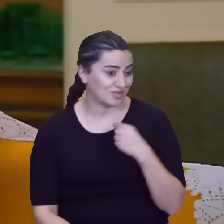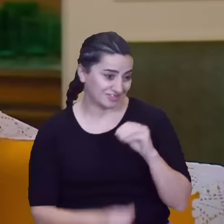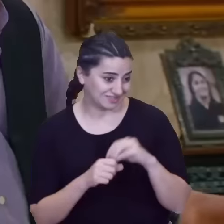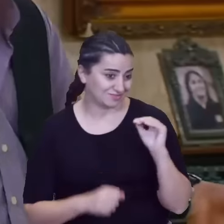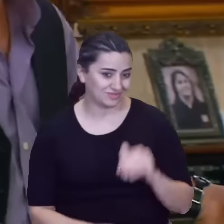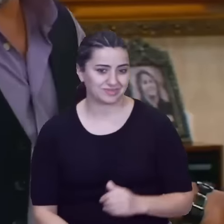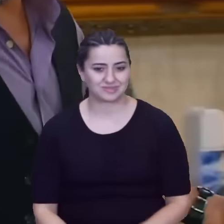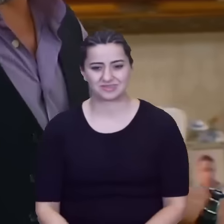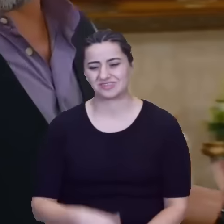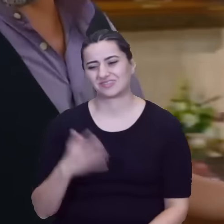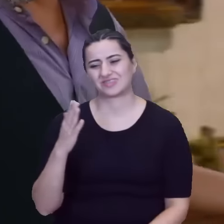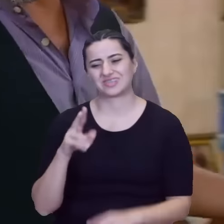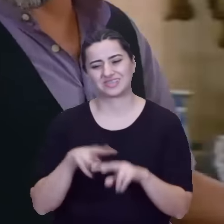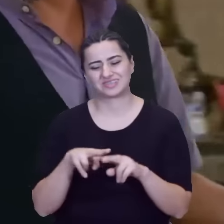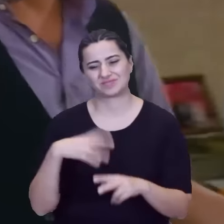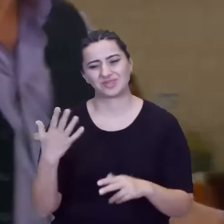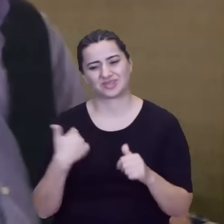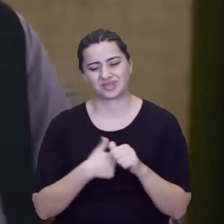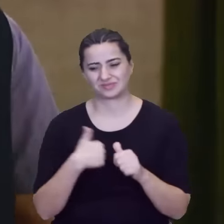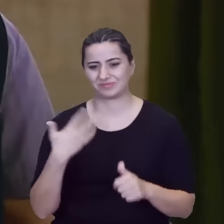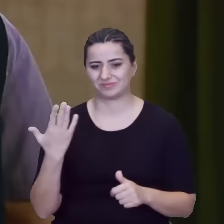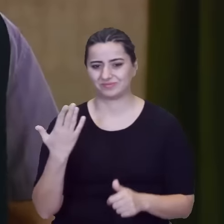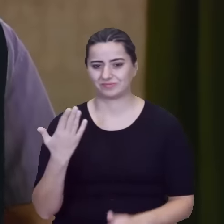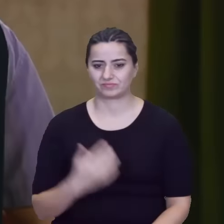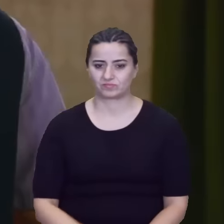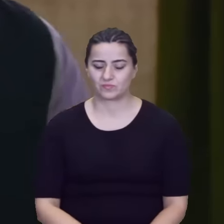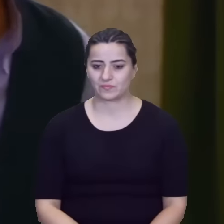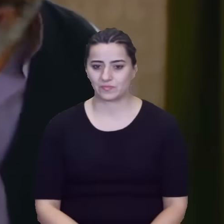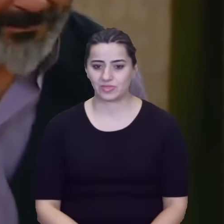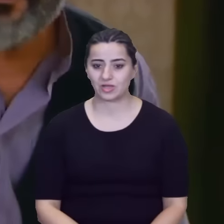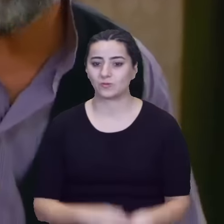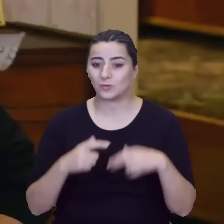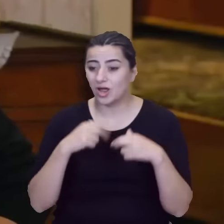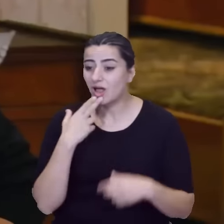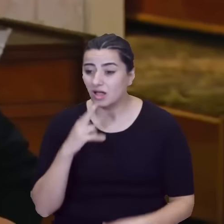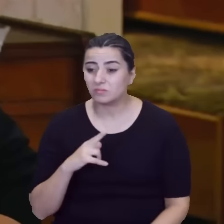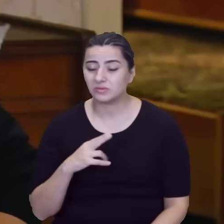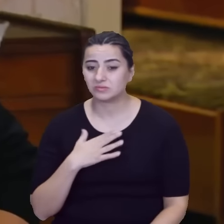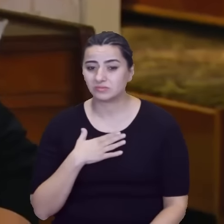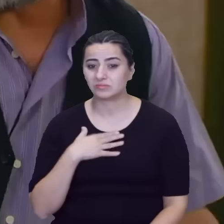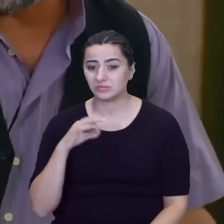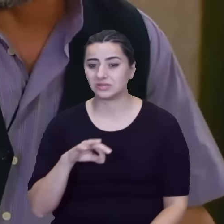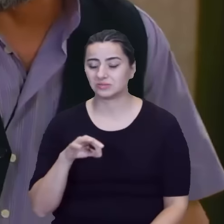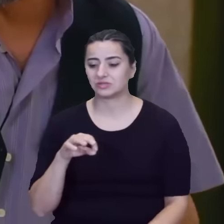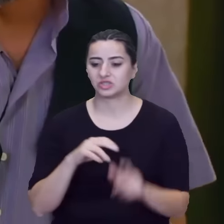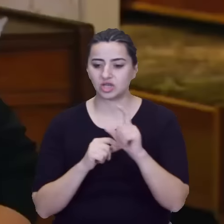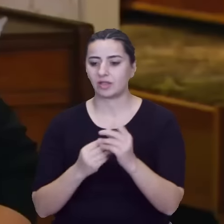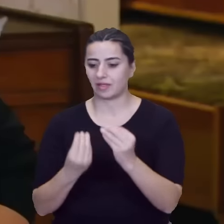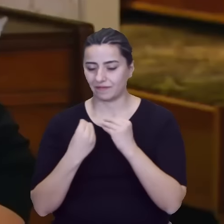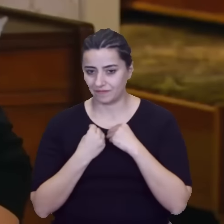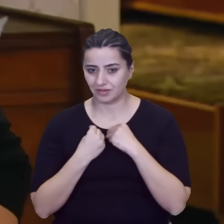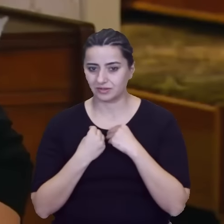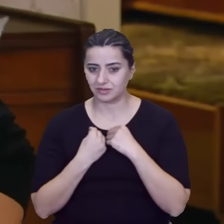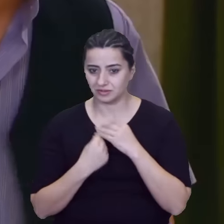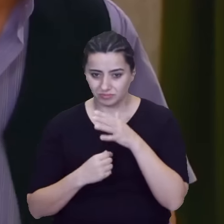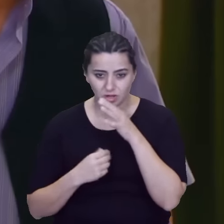mi geldin? Ya dur be yıldızım, dur be karıcığım. Allah Allah ya. Rukiye ablacığım be. Şimdi ben bunu Çağatay'dan almıştım, biliyor